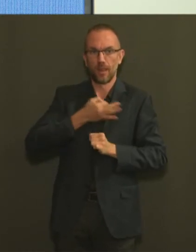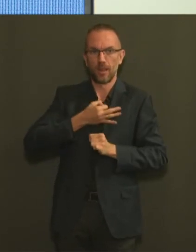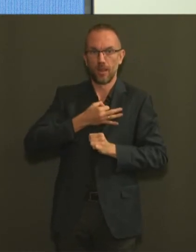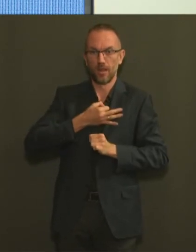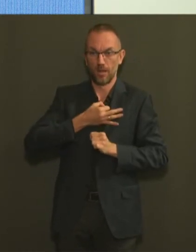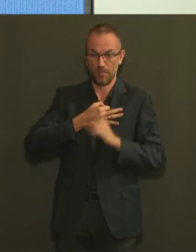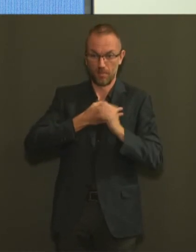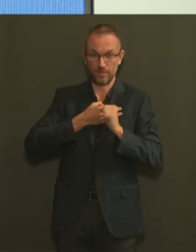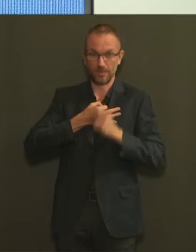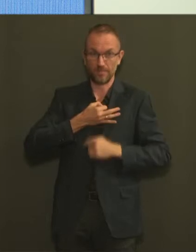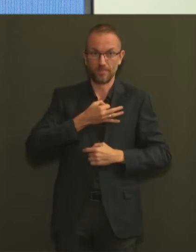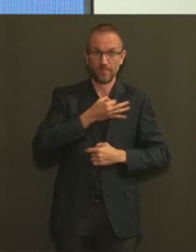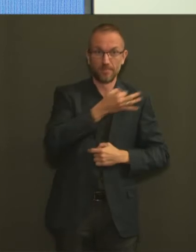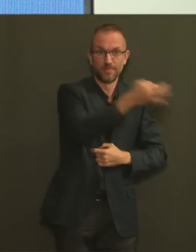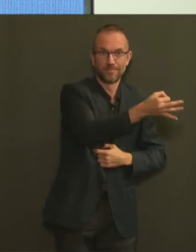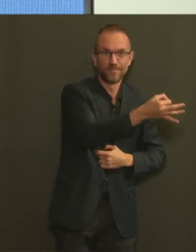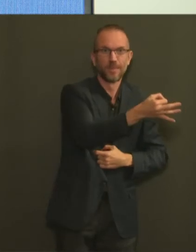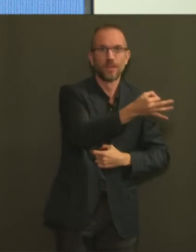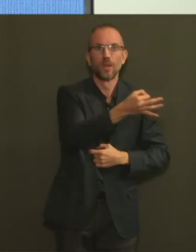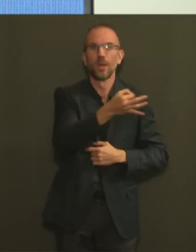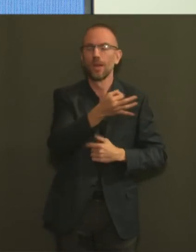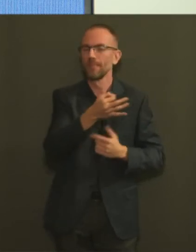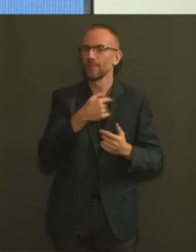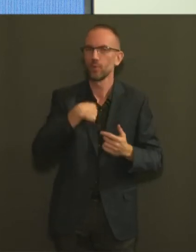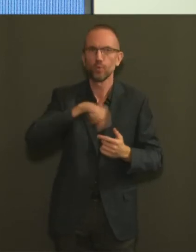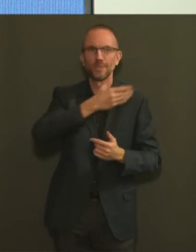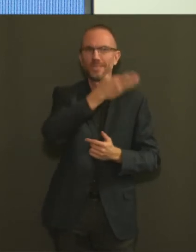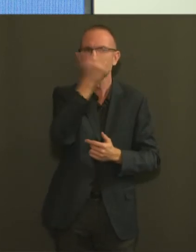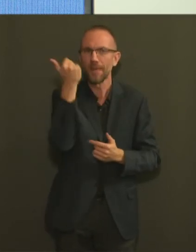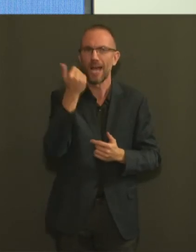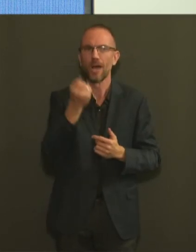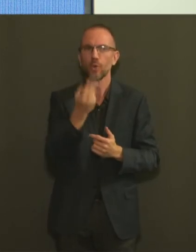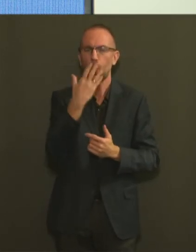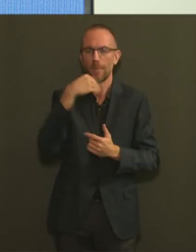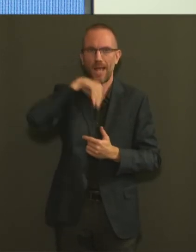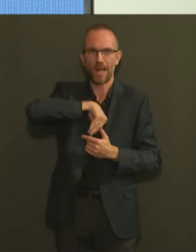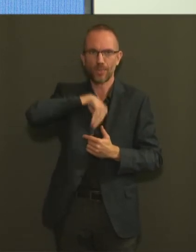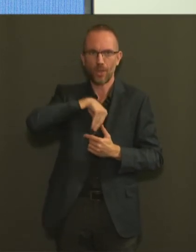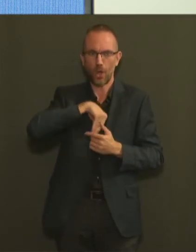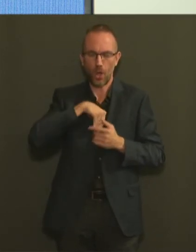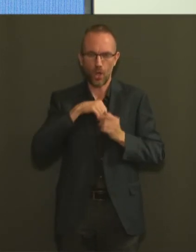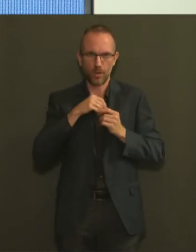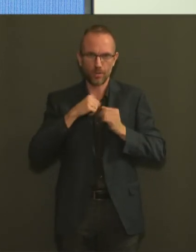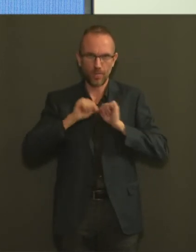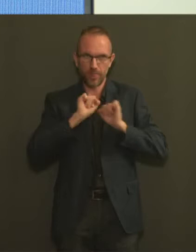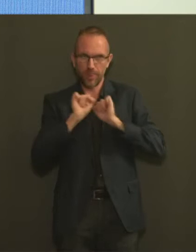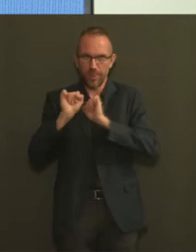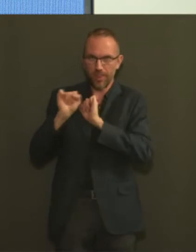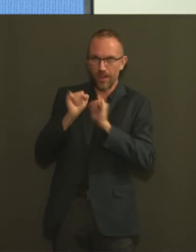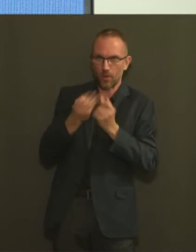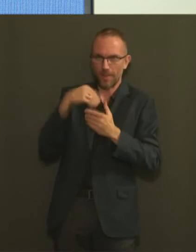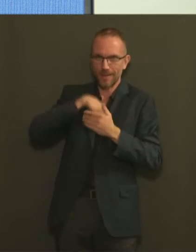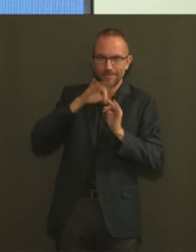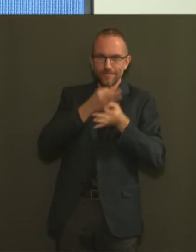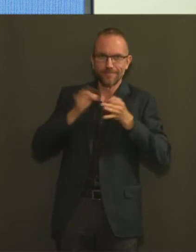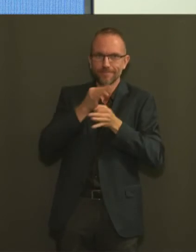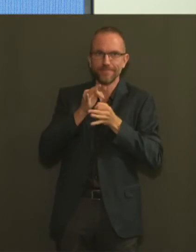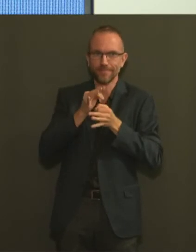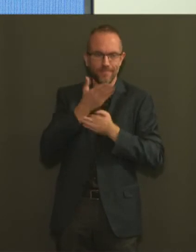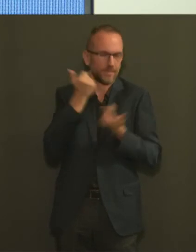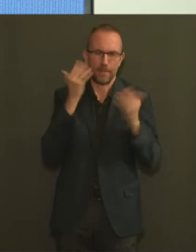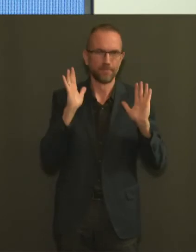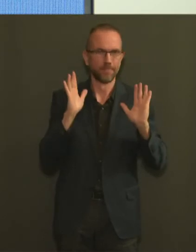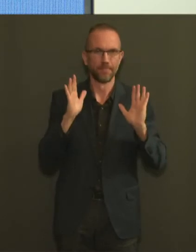pas exactement non plus pour les vaccins c'est un des points qui devraient être définis lorsque ceux ci seront vraiment présent sur le terrain